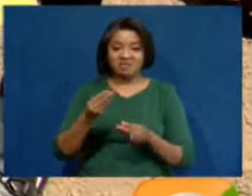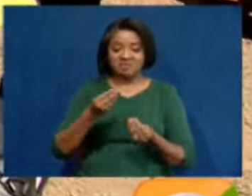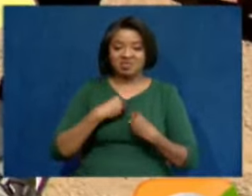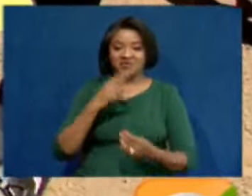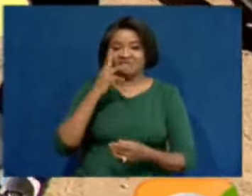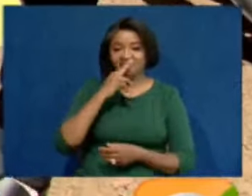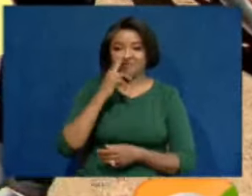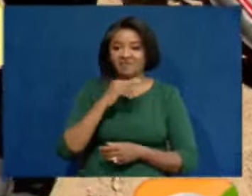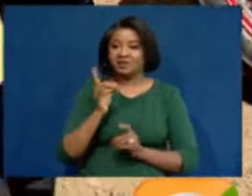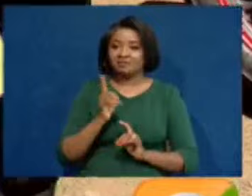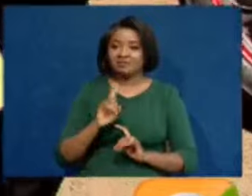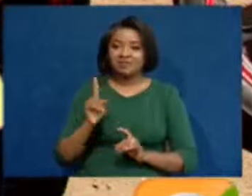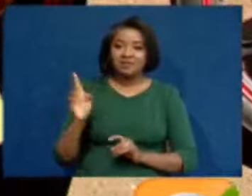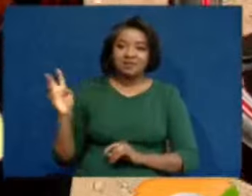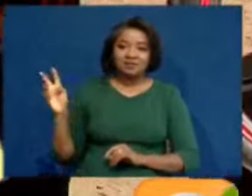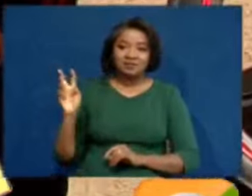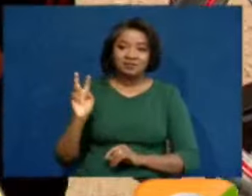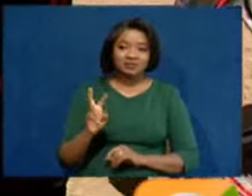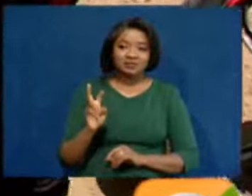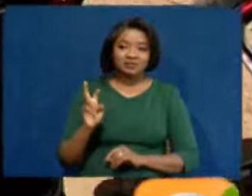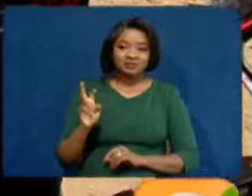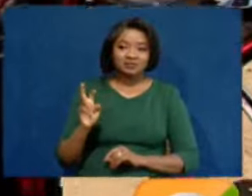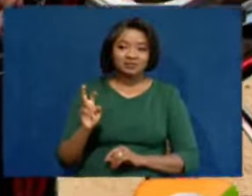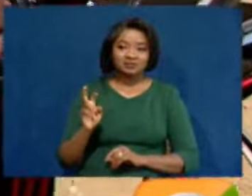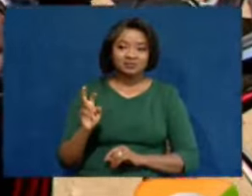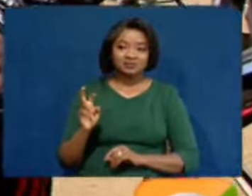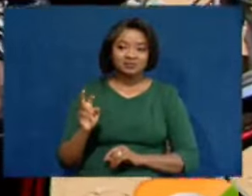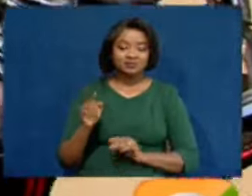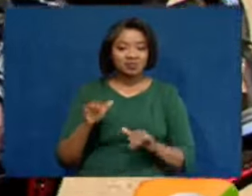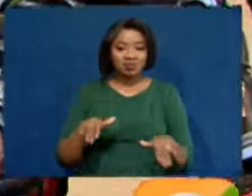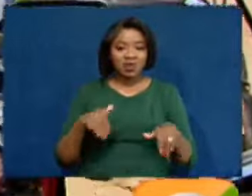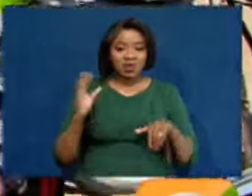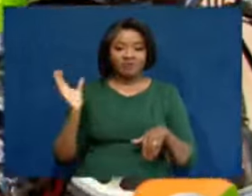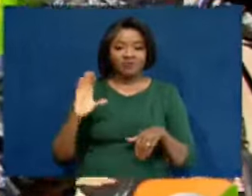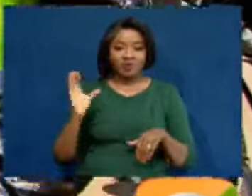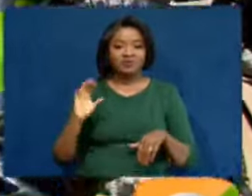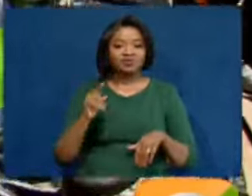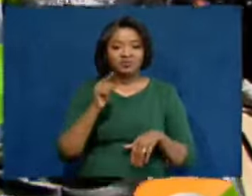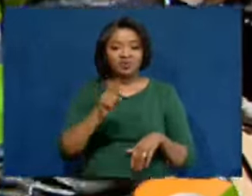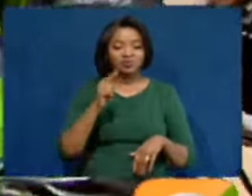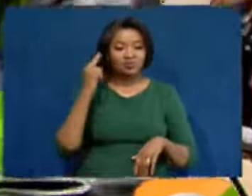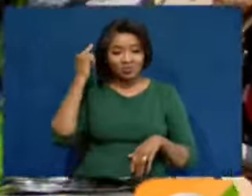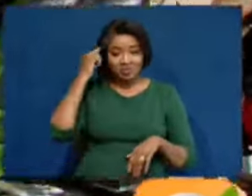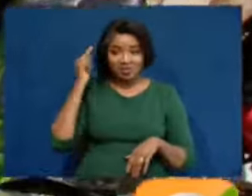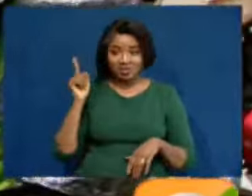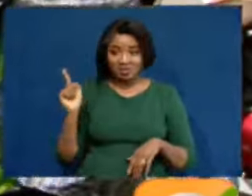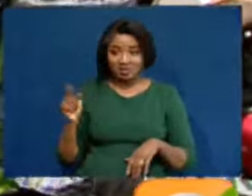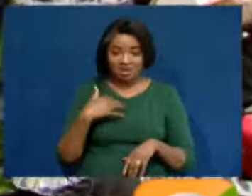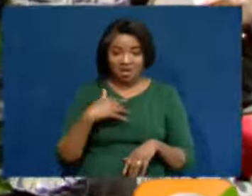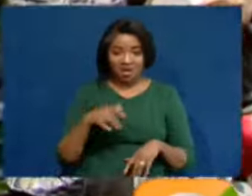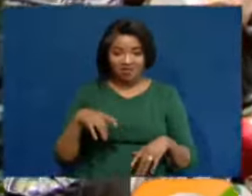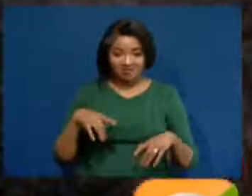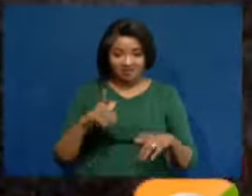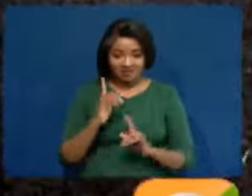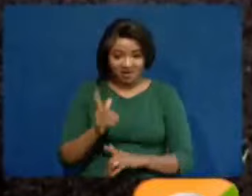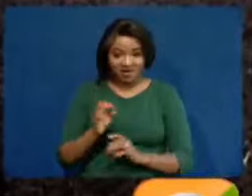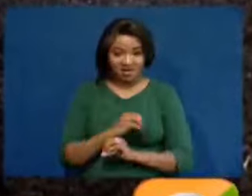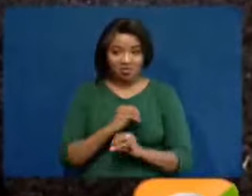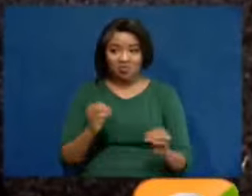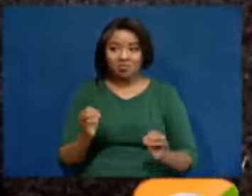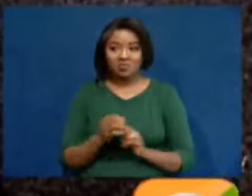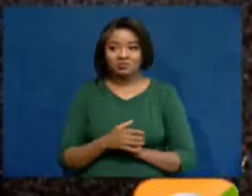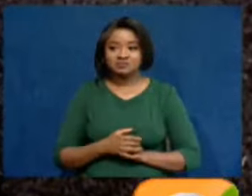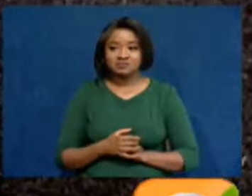Unapomwangalia kwa umbali akiwa amekalia juu ya pikipiki yake akisubiri wateja, utaweza kujua kuwa hana mguu wa kulia.